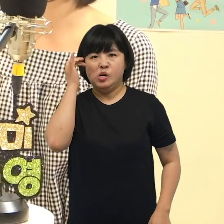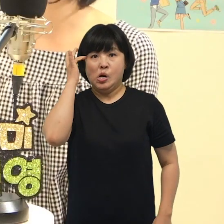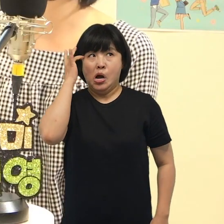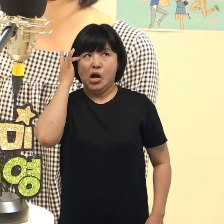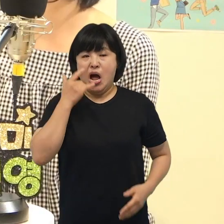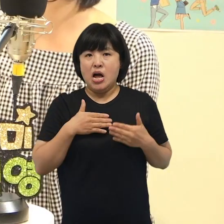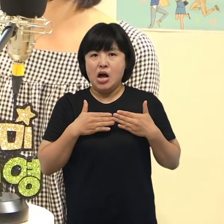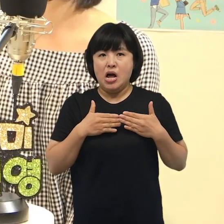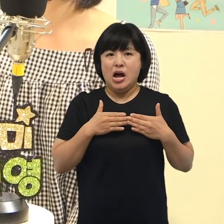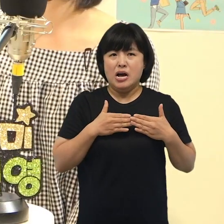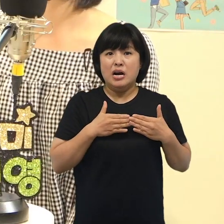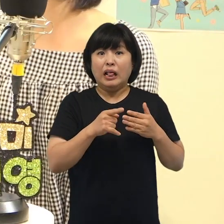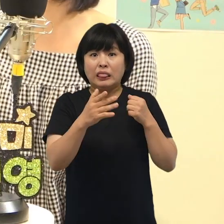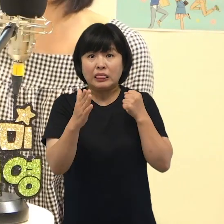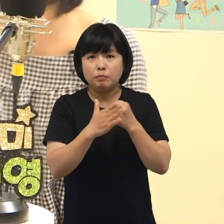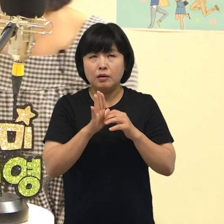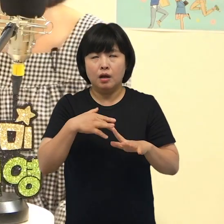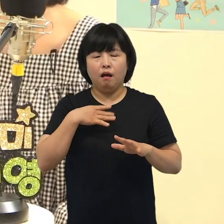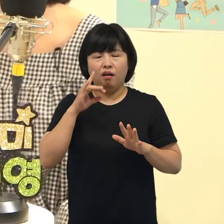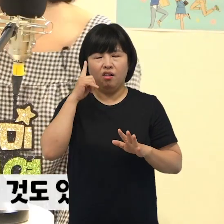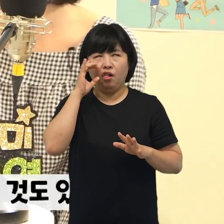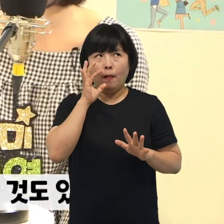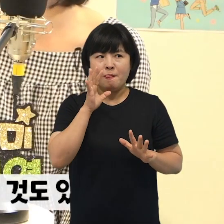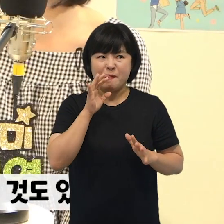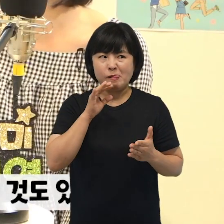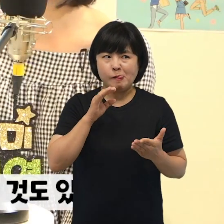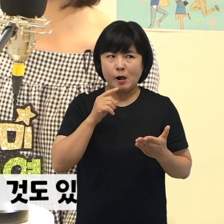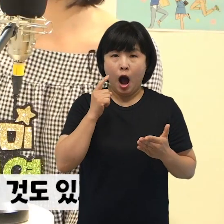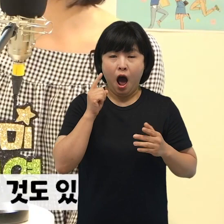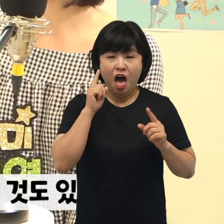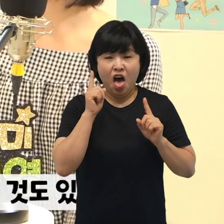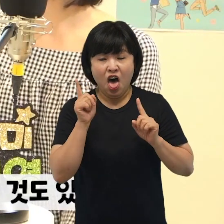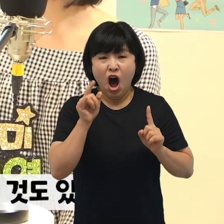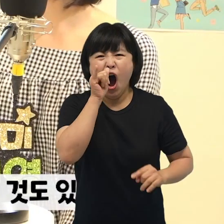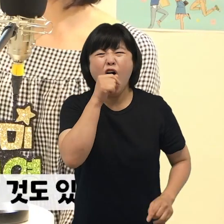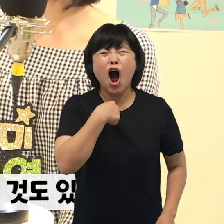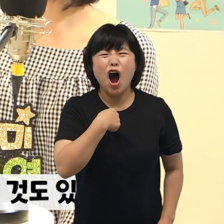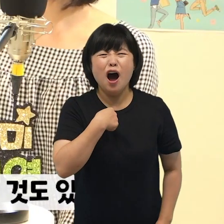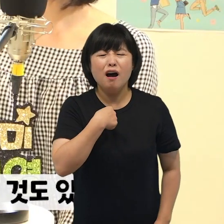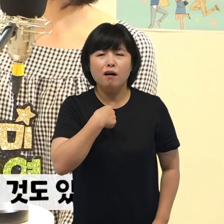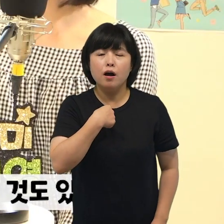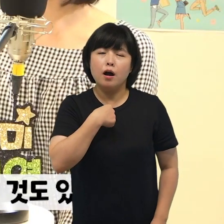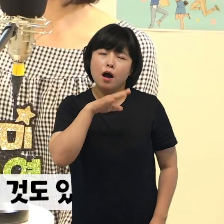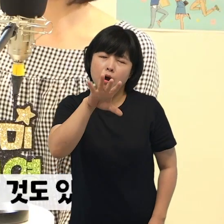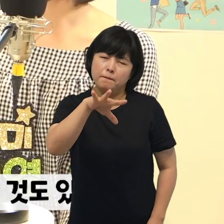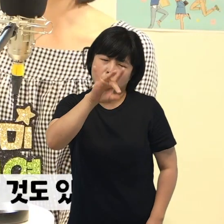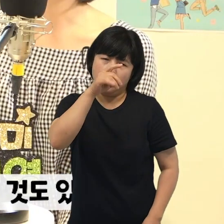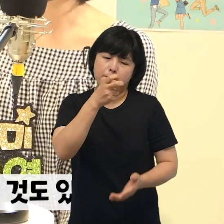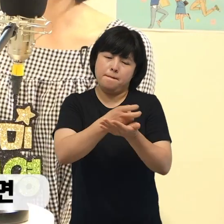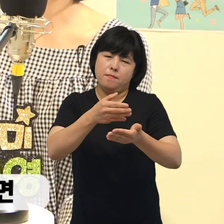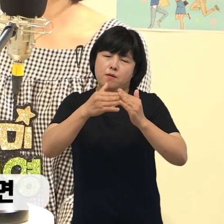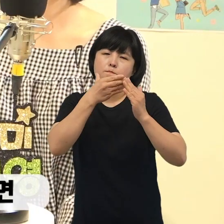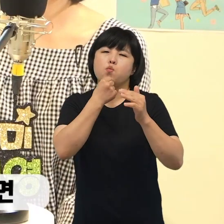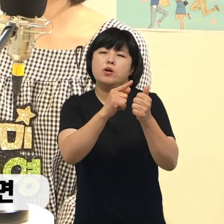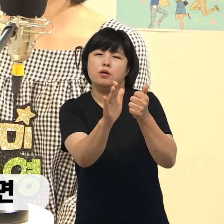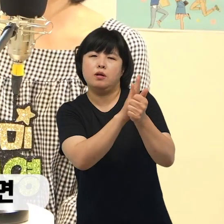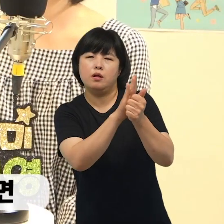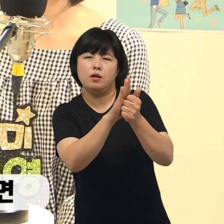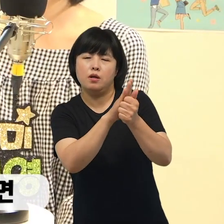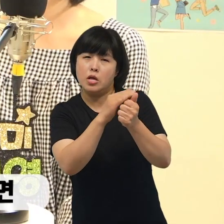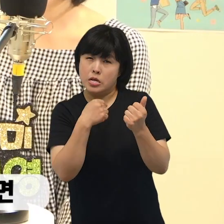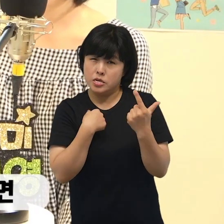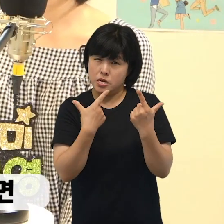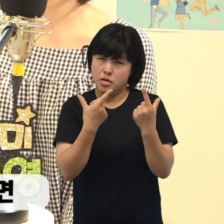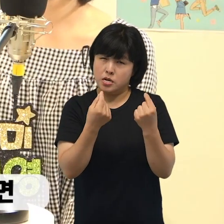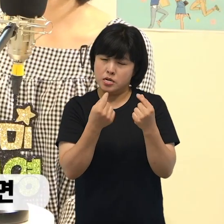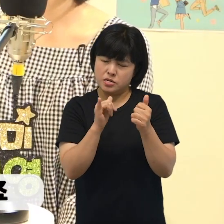아니잖아요. 근데 사실 좀 무서워요. 괜찮을 것 그렇기 때문에 아직 정신을 못 차린 것도 있고요. 그래서 뭔가 이런